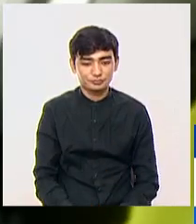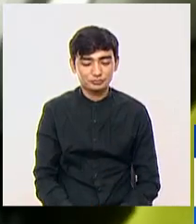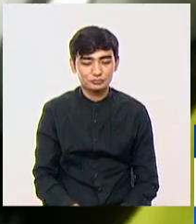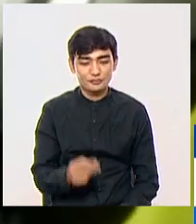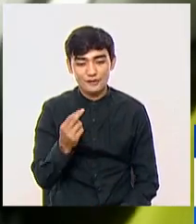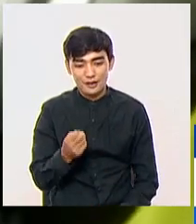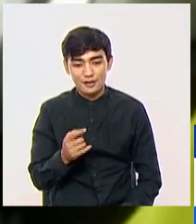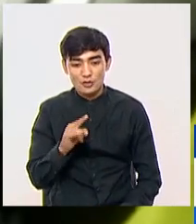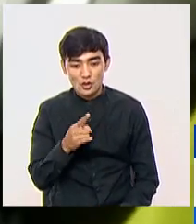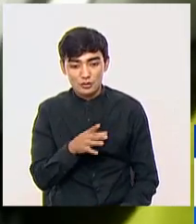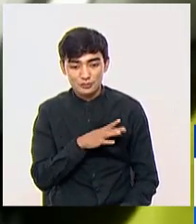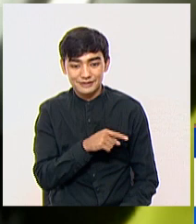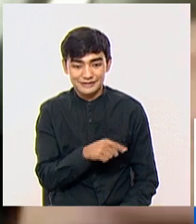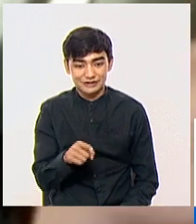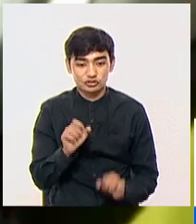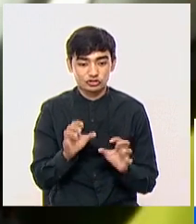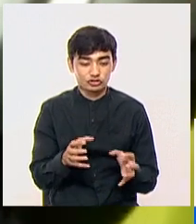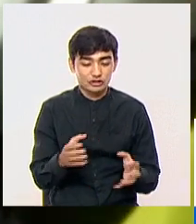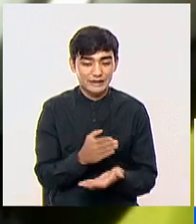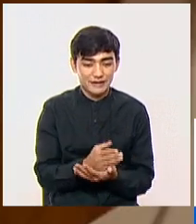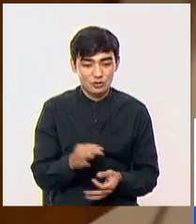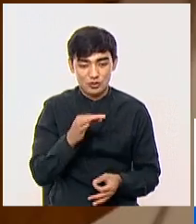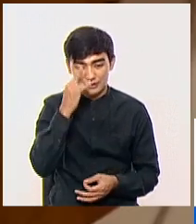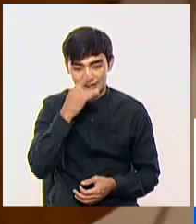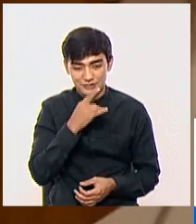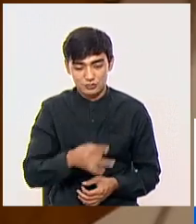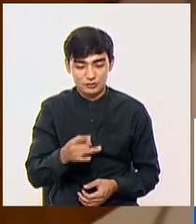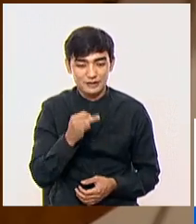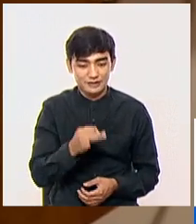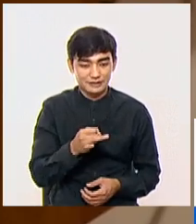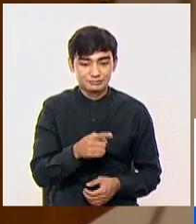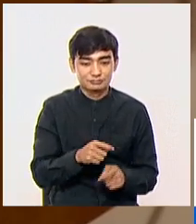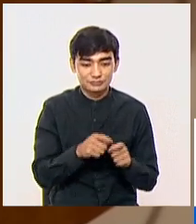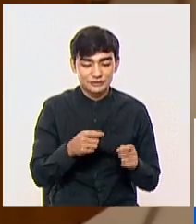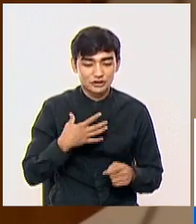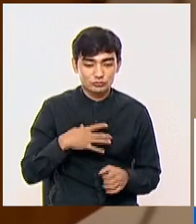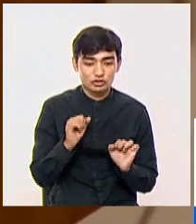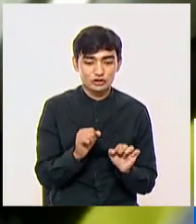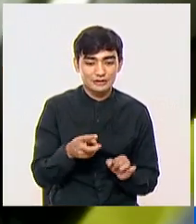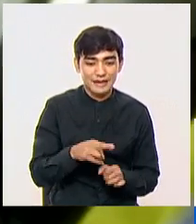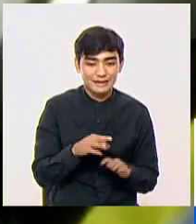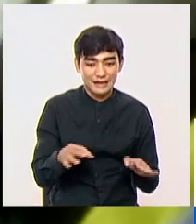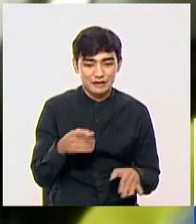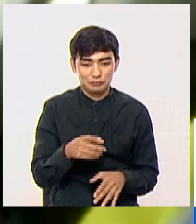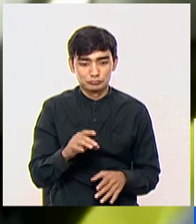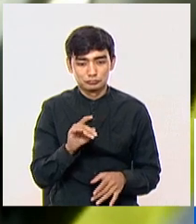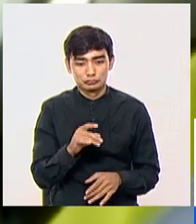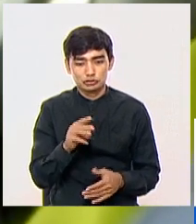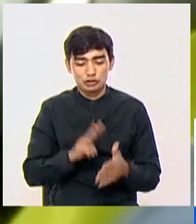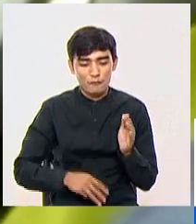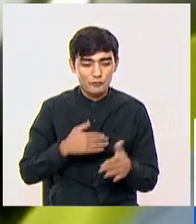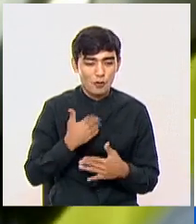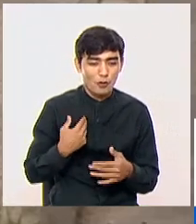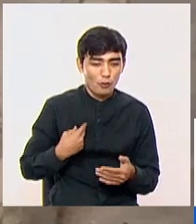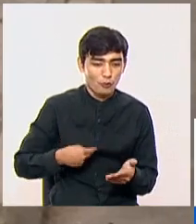ребенок, но они должны знать, что их ребенок защищен законодательством Республики Казахстан. То есть кресло, они созданы для того, чтобы защитить детей, а не для того, чтобы избежать там штрафа